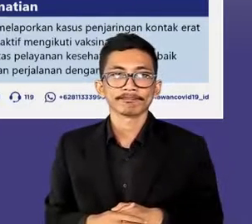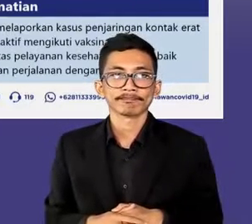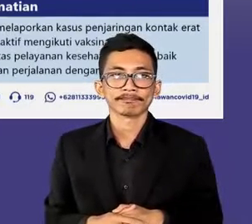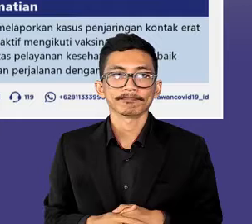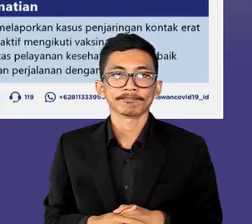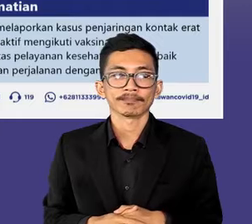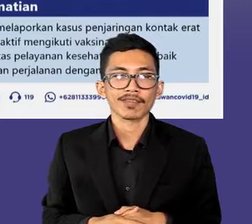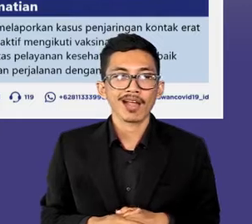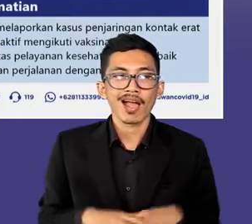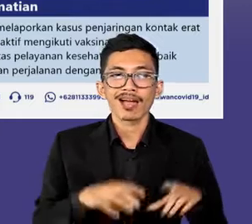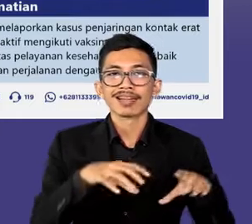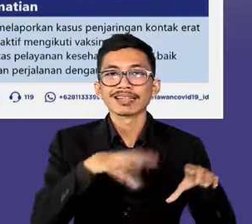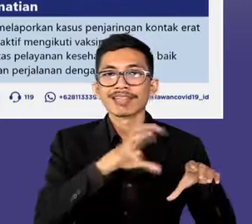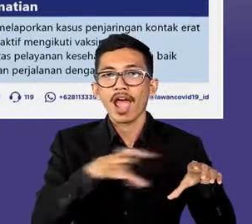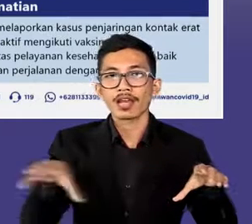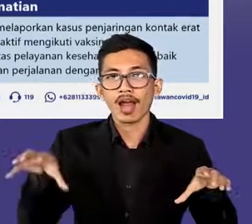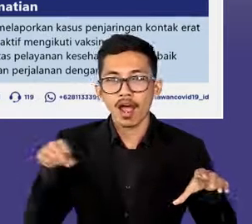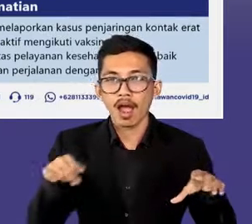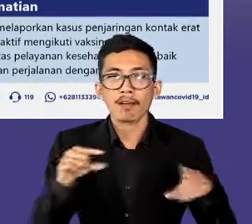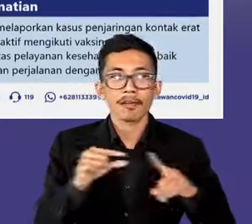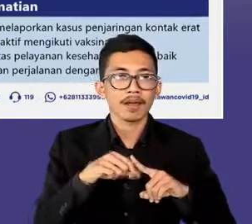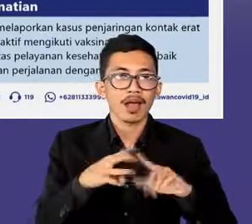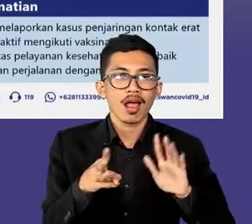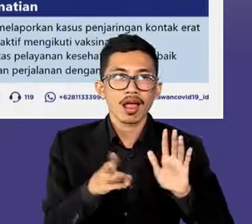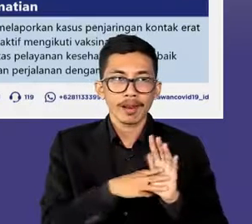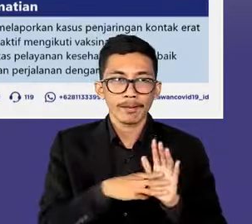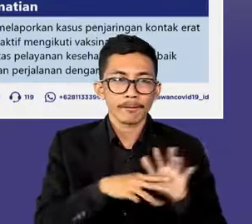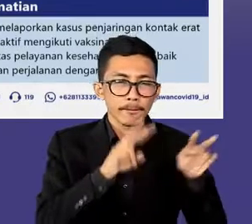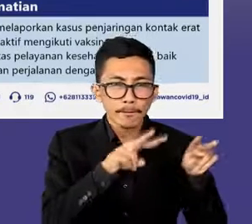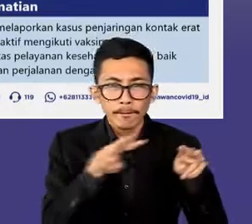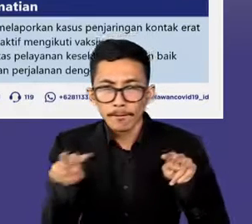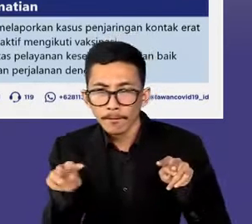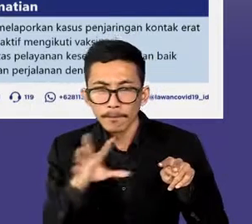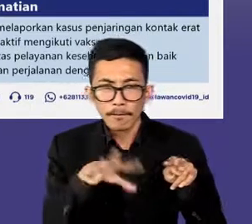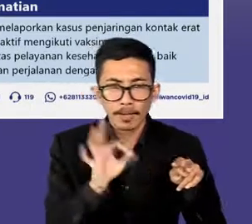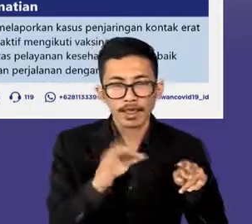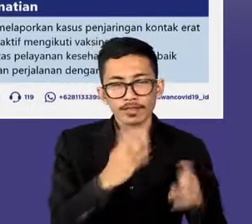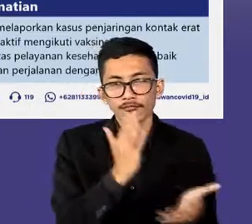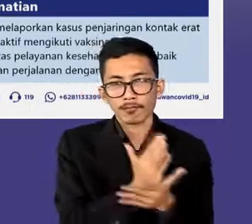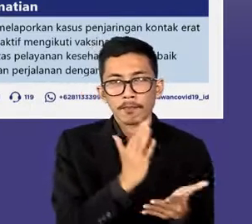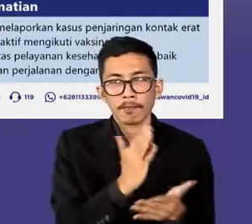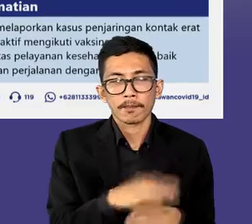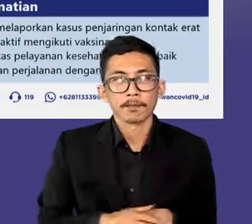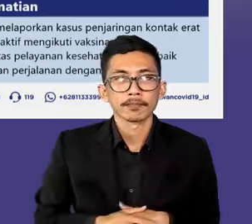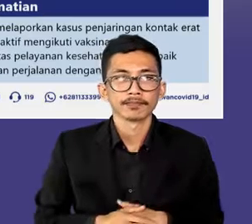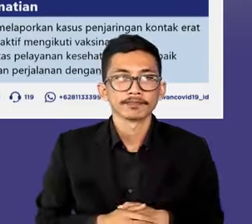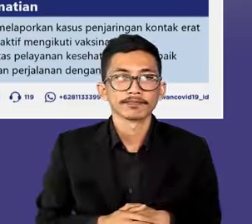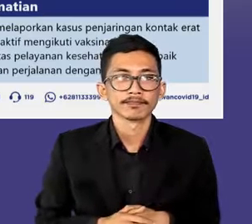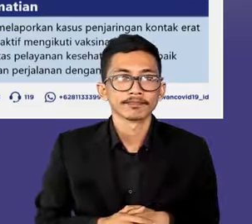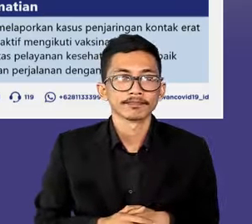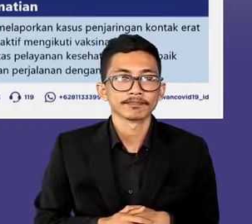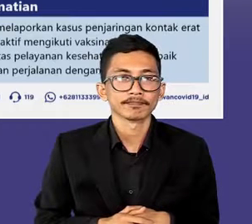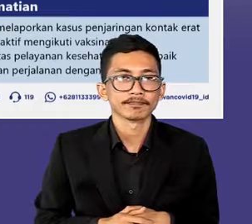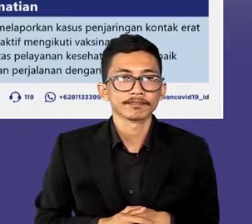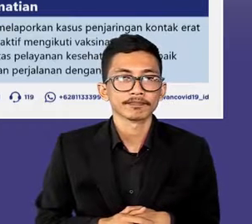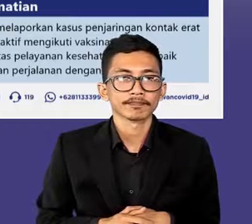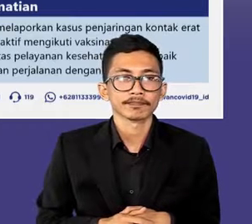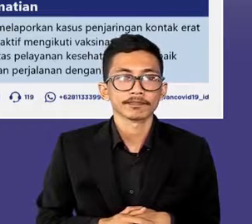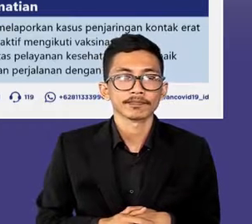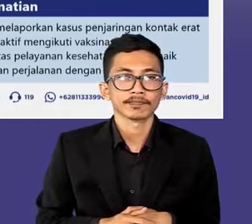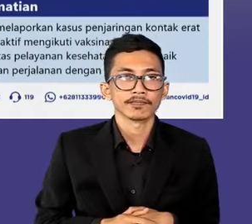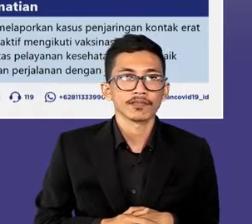karakteristik tiap daerah maka PPKI menjadi kebijakan yang dipilih hal ini sejalan dengan hasil analisis yang